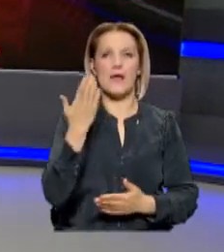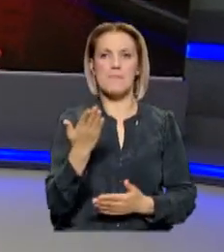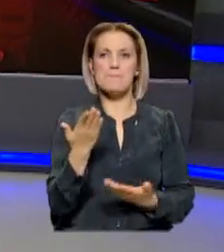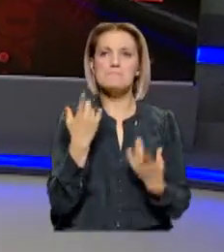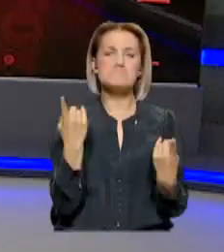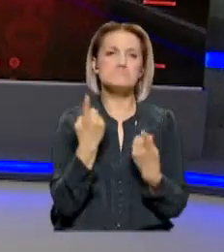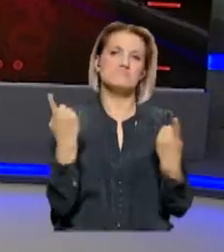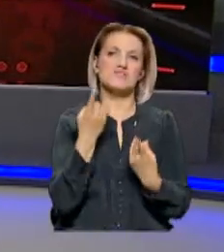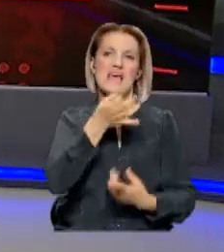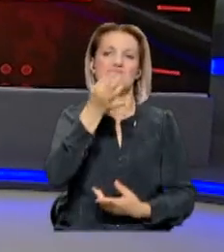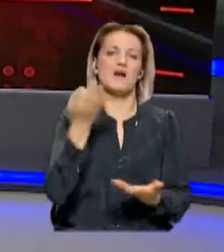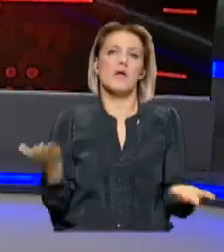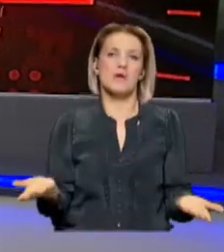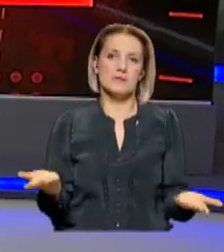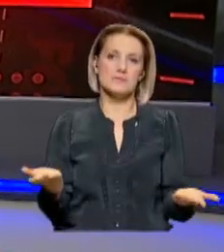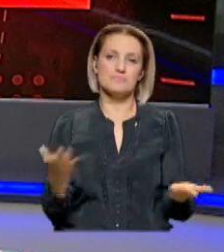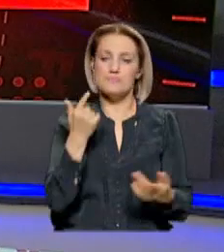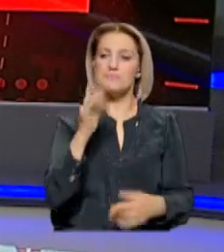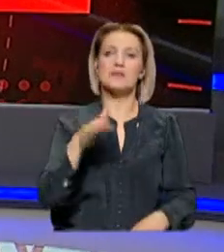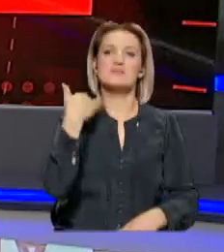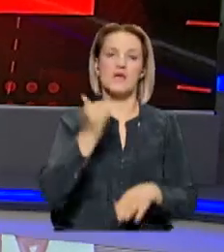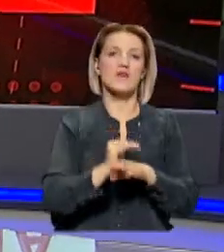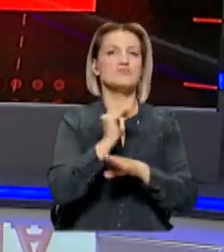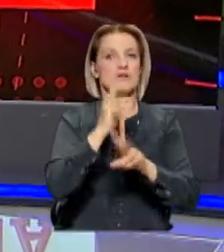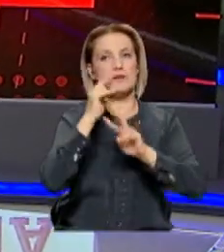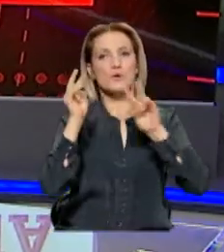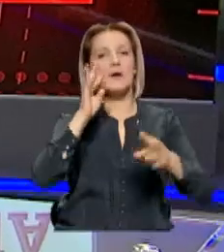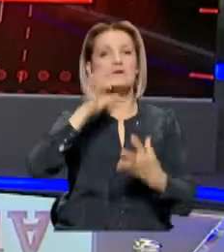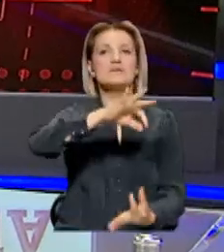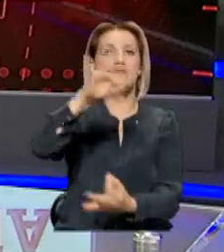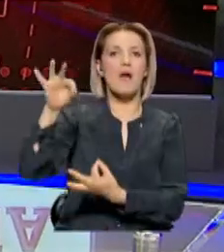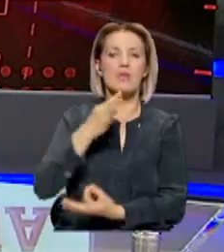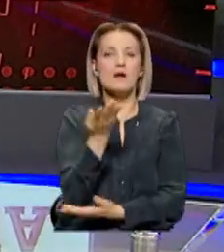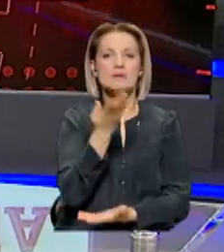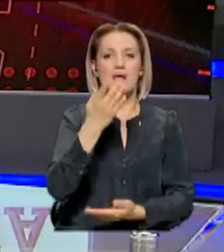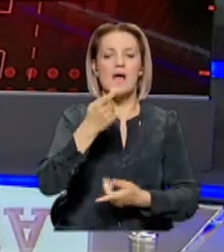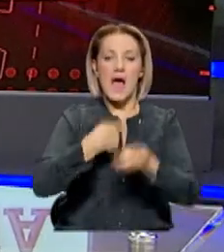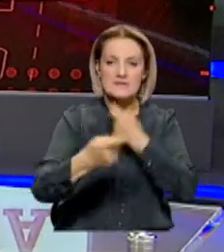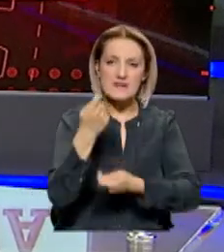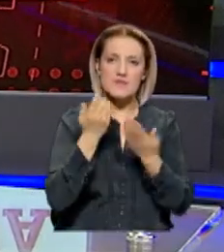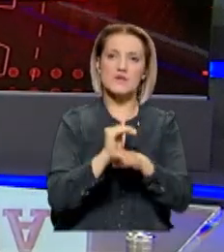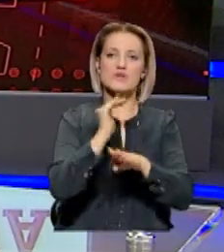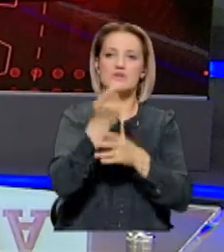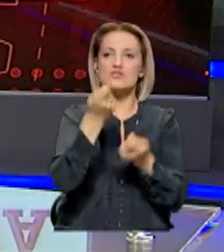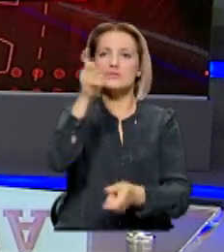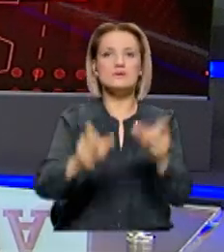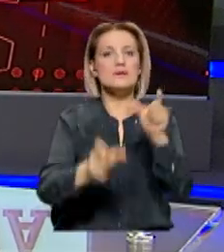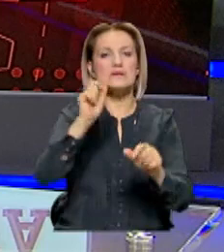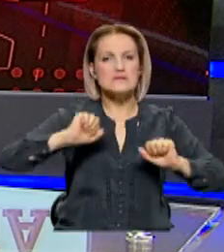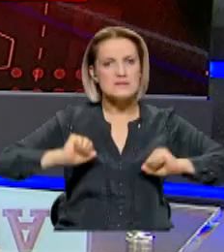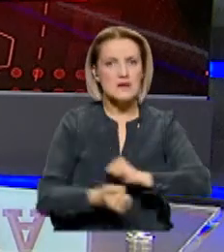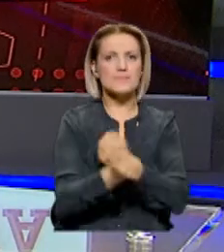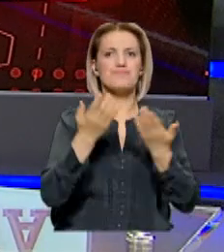pek bir şey ifade etmiyor birazdan yaşananları göreceksiniz insanların yaşadıklarını esnafın yaşadığını işçilerin